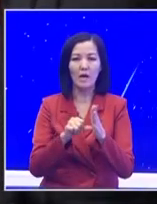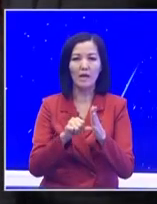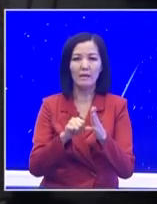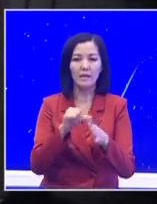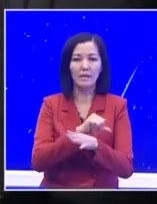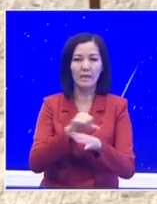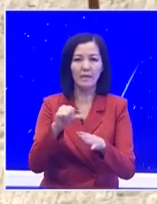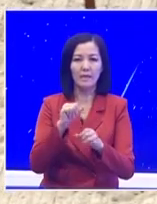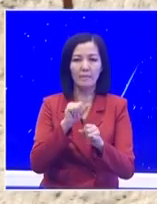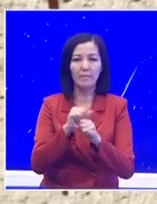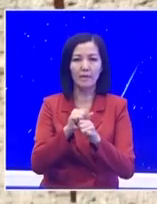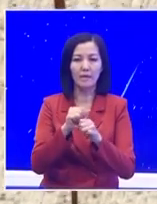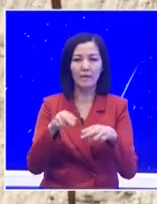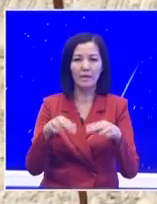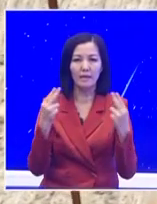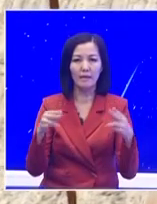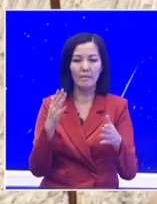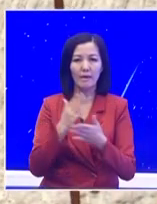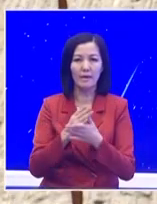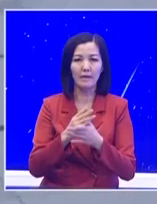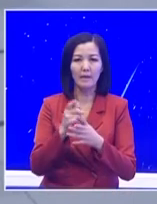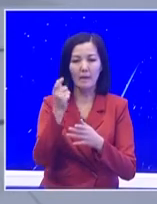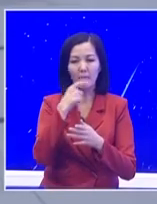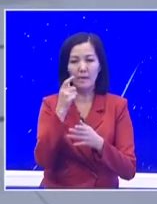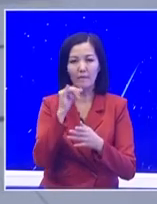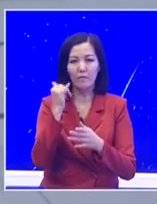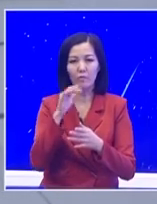бекеті бар, оның 4-і Ұйғыр және Панфилов ауданында.